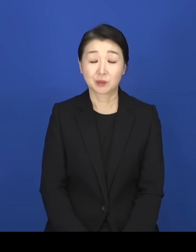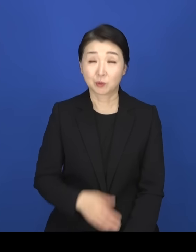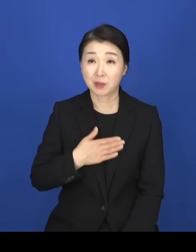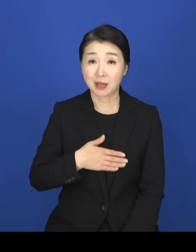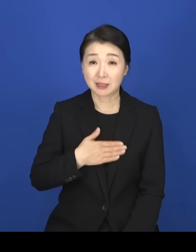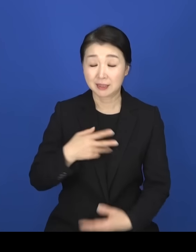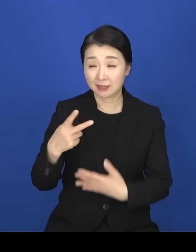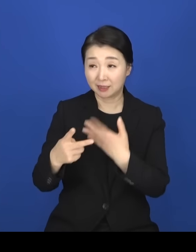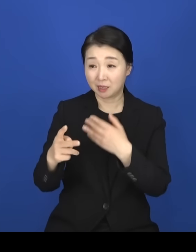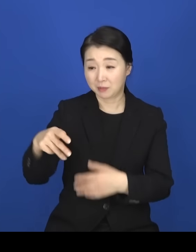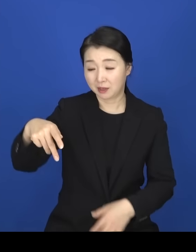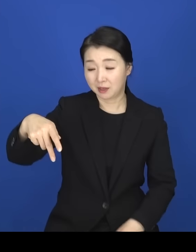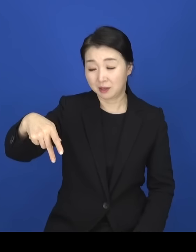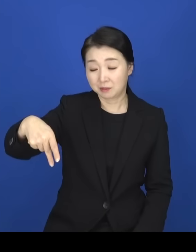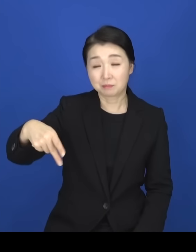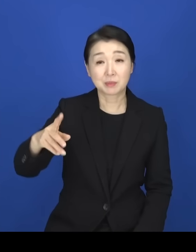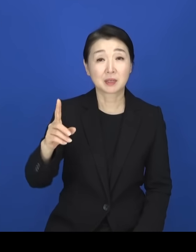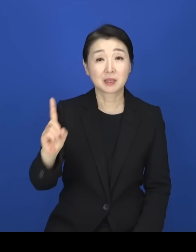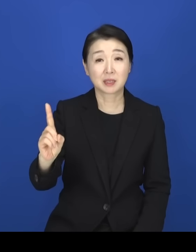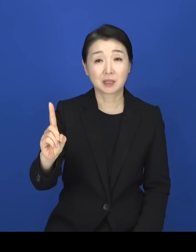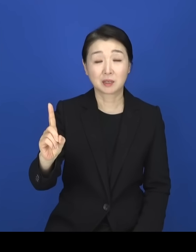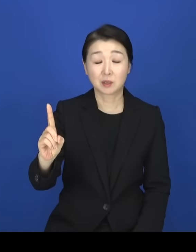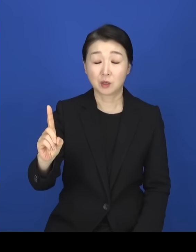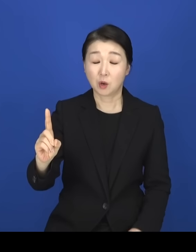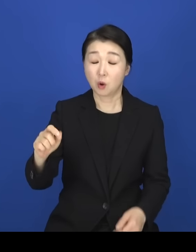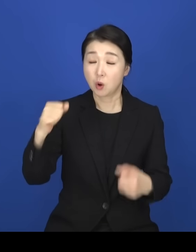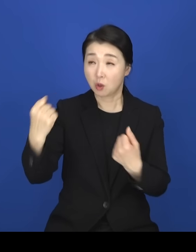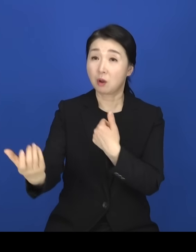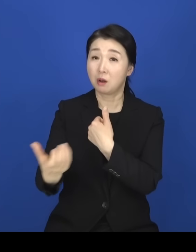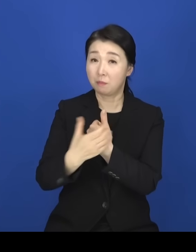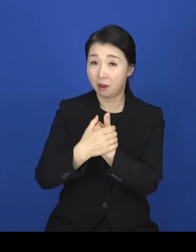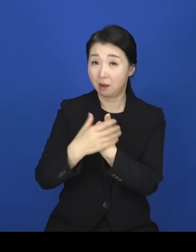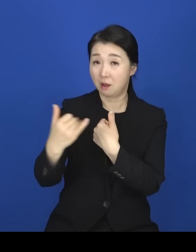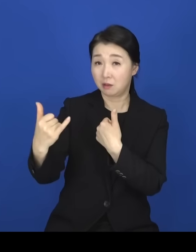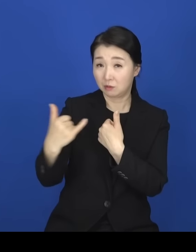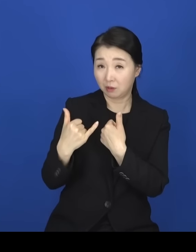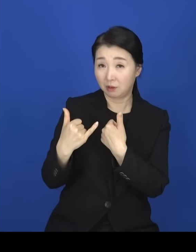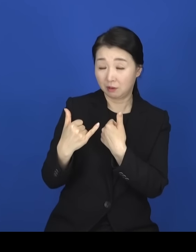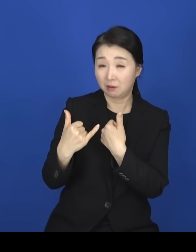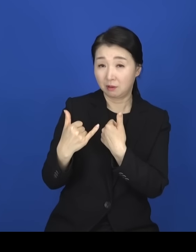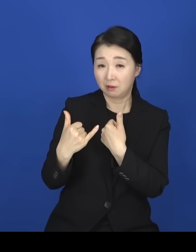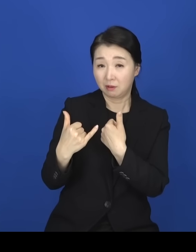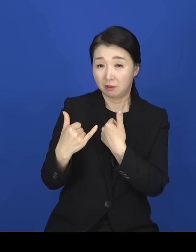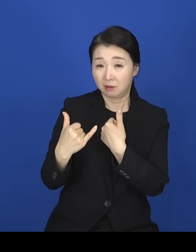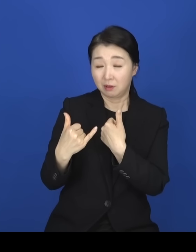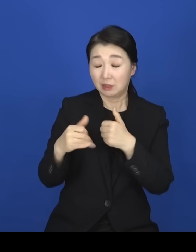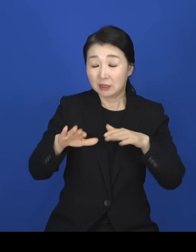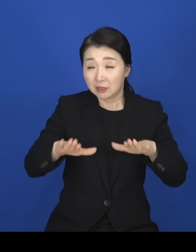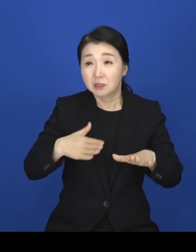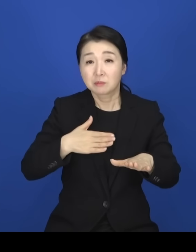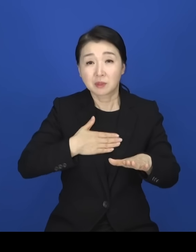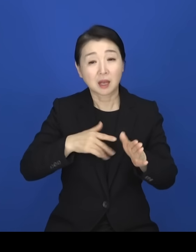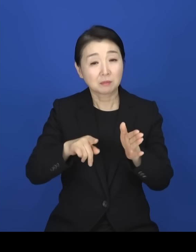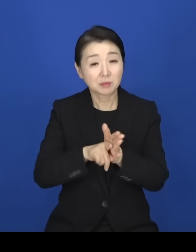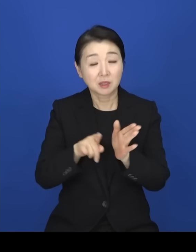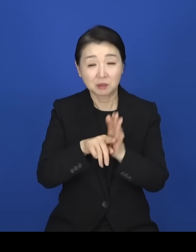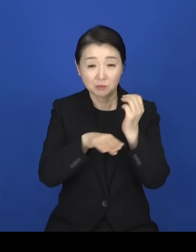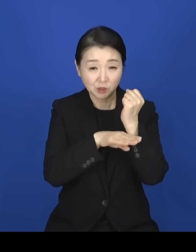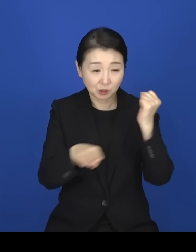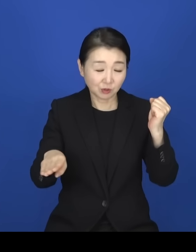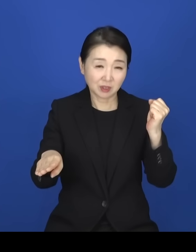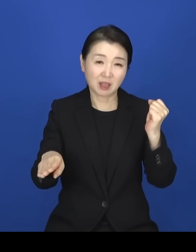그 드라마 PD가 역할을 하나 주겠다고 네. 전화가 왔는데 그게 역시 그냥 지금의 저의 어떤 신앙적인